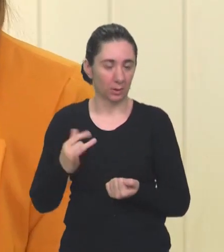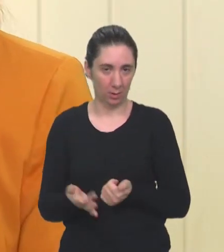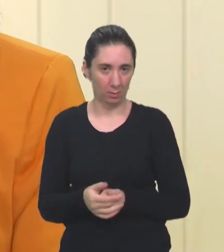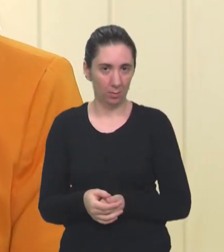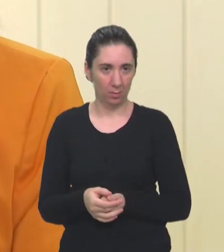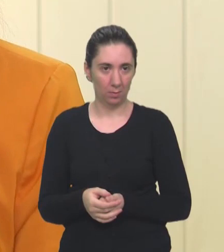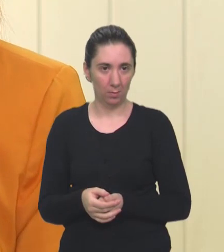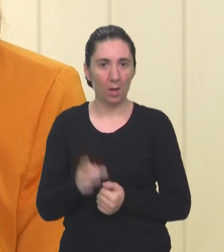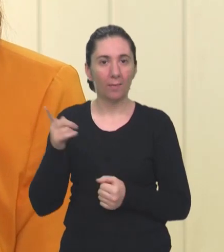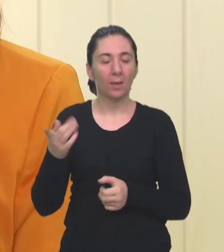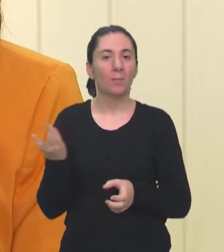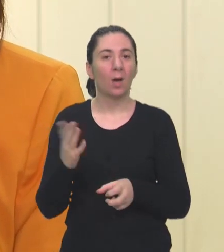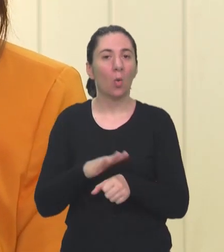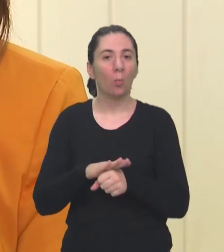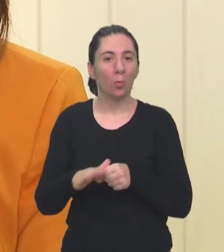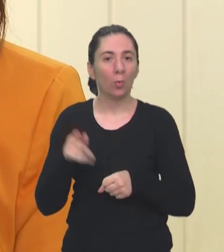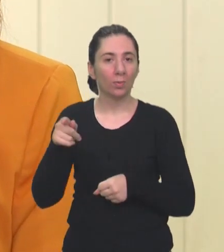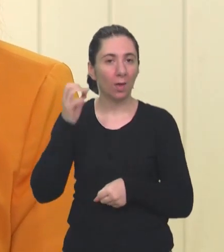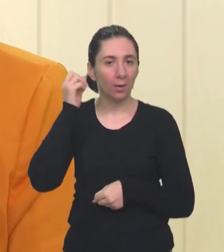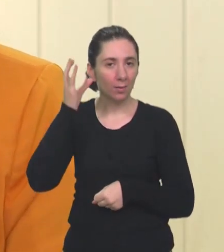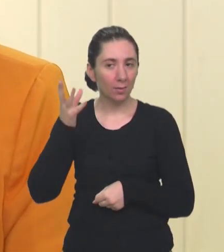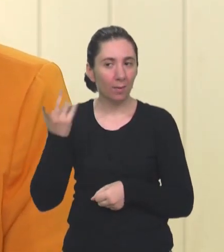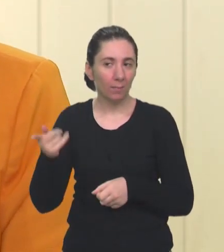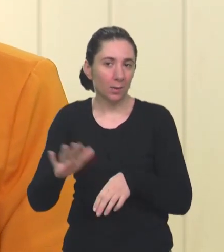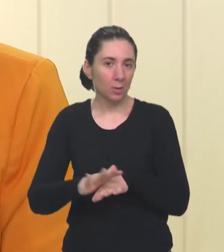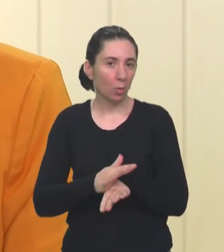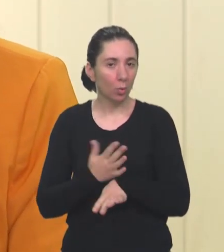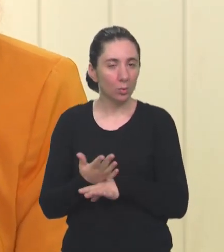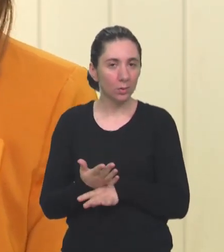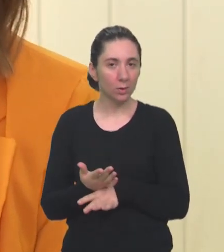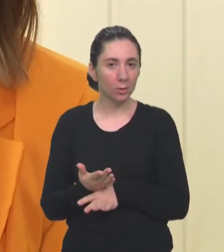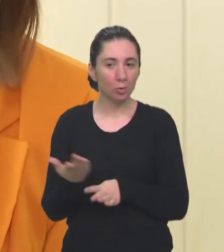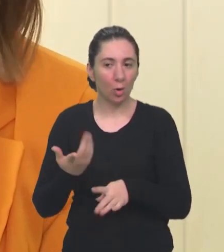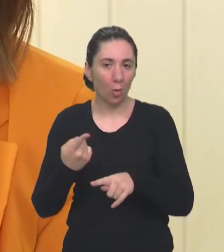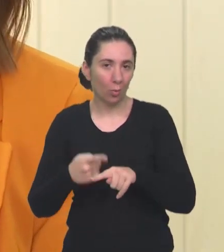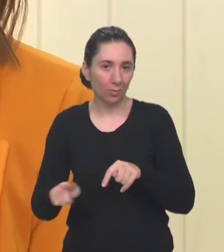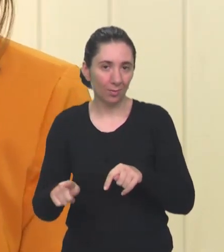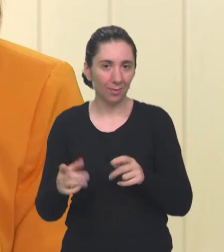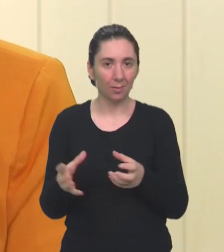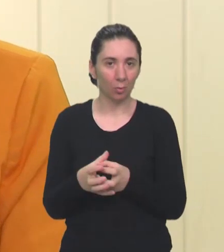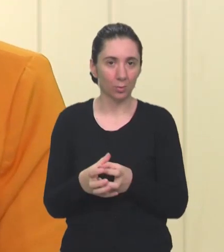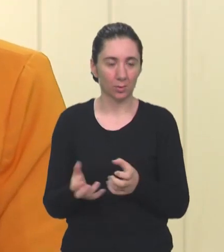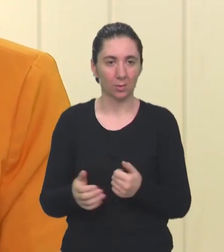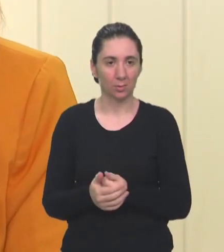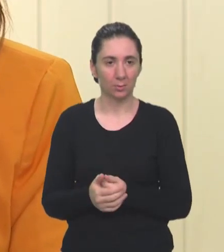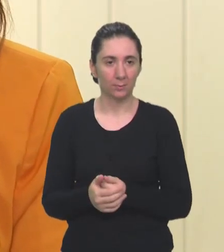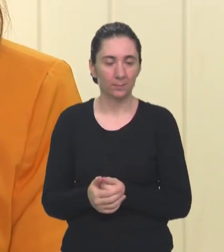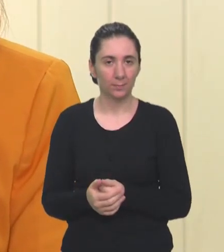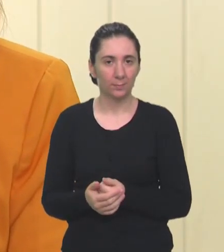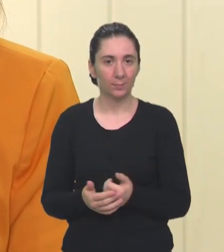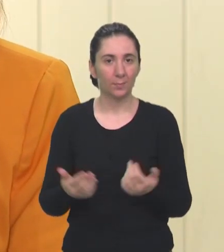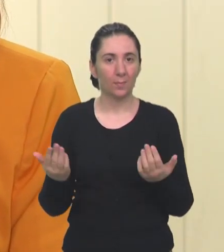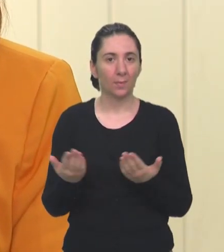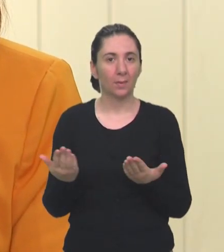interesa, a da im upotpuni taj dan, da im nekako se osjećaju ipak dio zajednice. Kakve